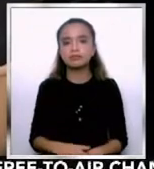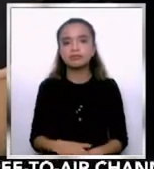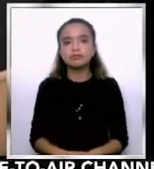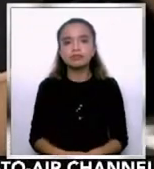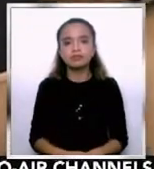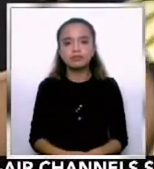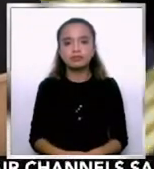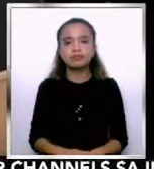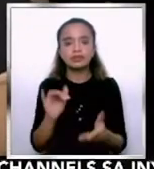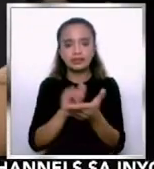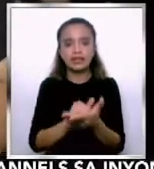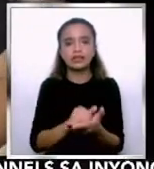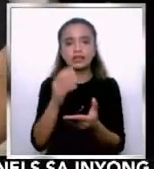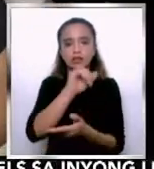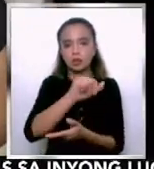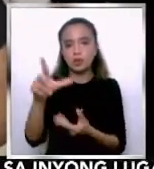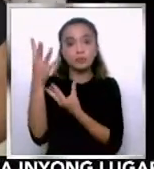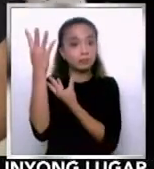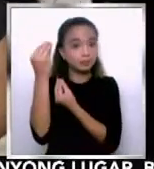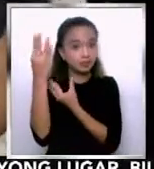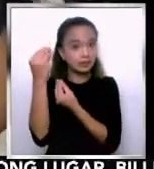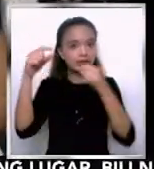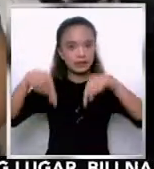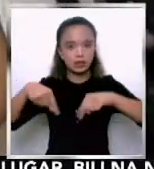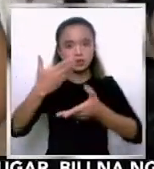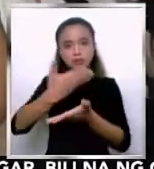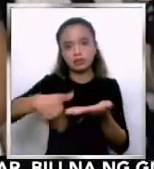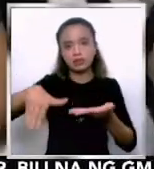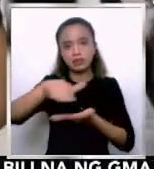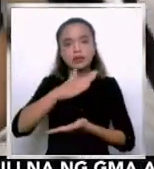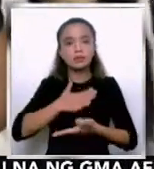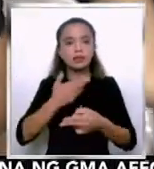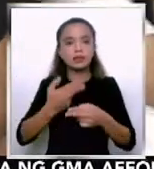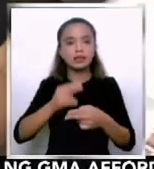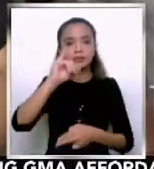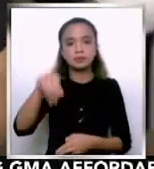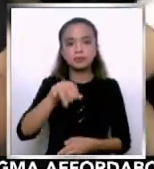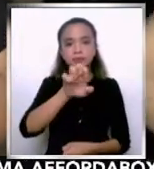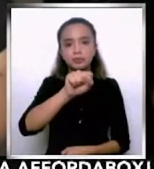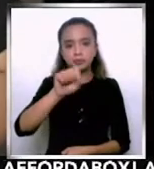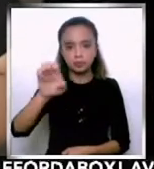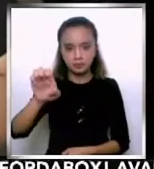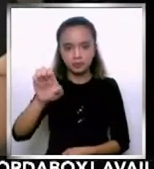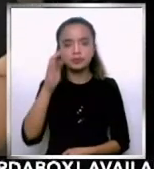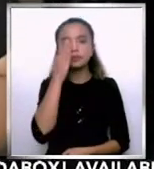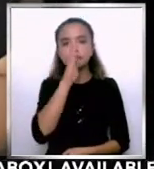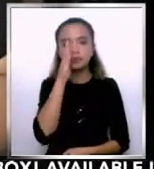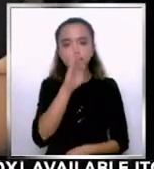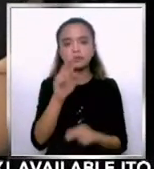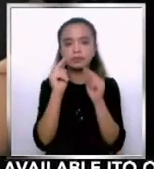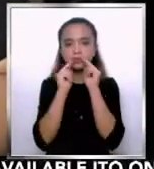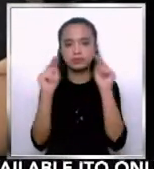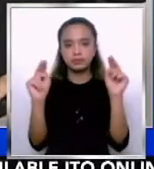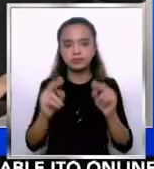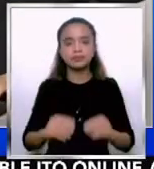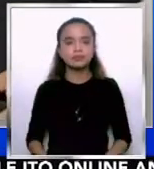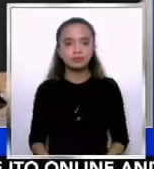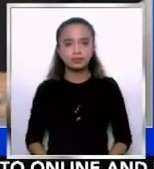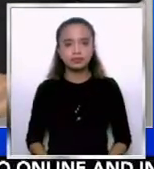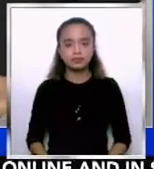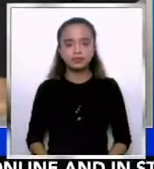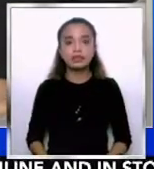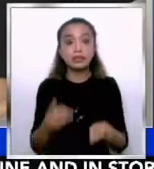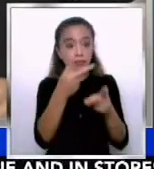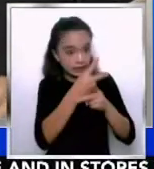ang latest mula dito sa Huban, Sorsogon. Ako si Jesse Cruzat ng GMA Regional TV, Balitang Bicolandia. Nakatutok 24 oras. Mag-ingat